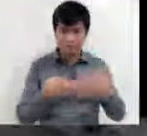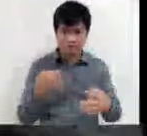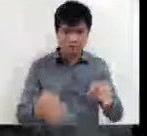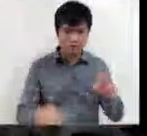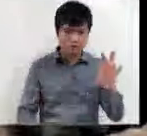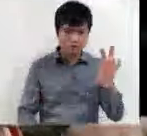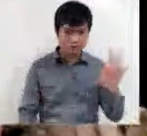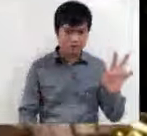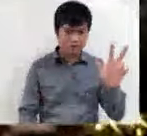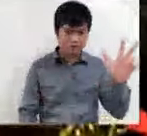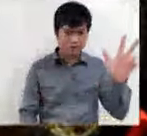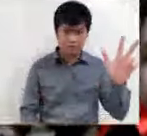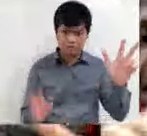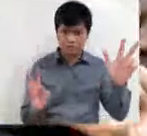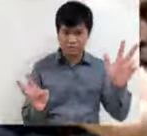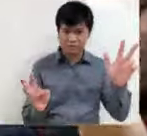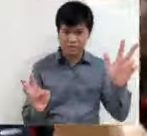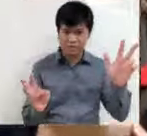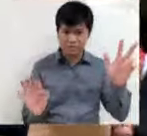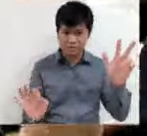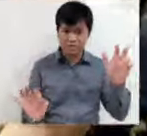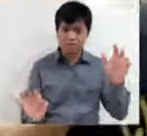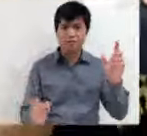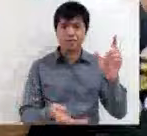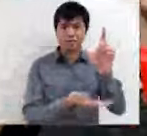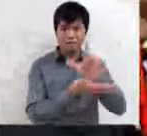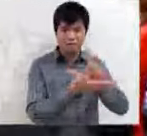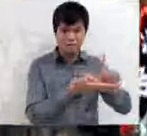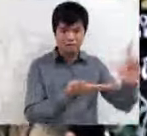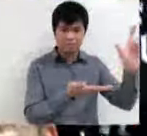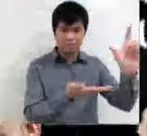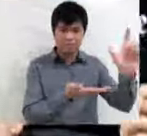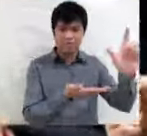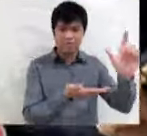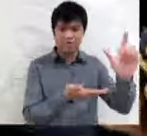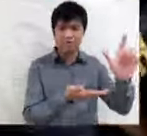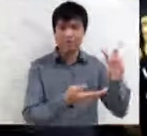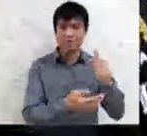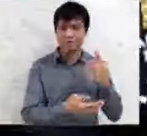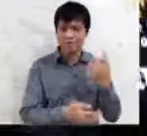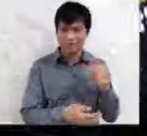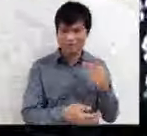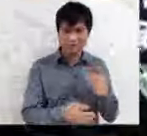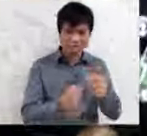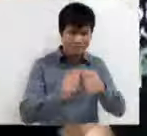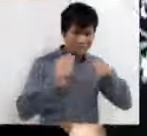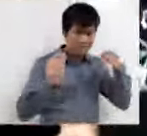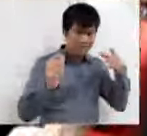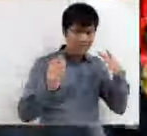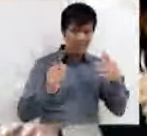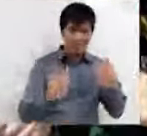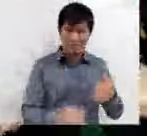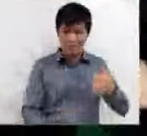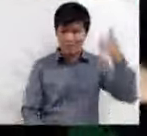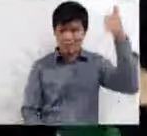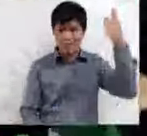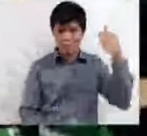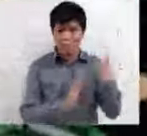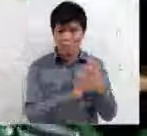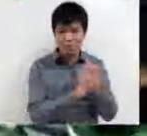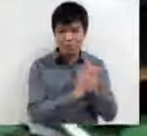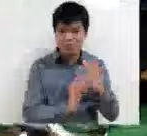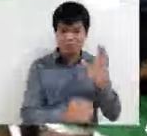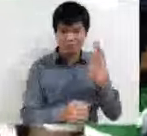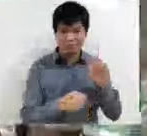73-69. De La Salle University Green Archers! Inabot ng 7 taon bago na ibalik